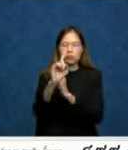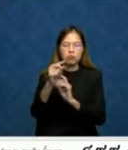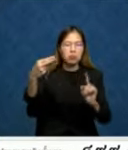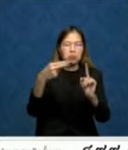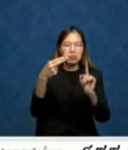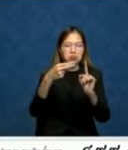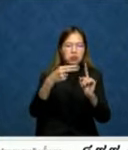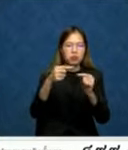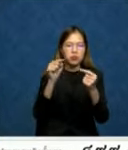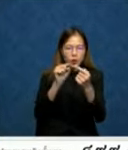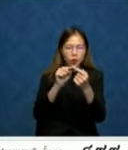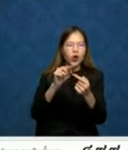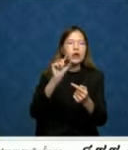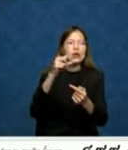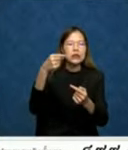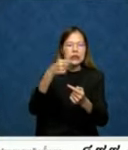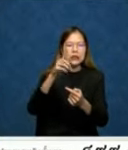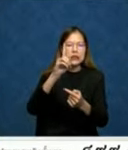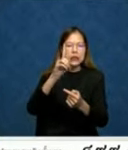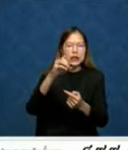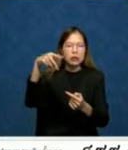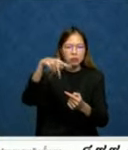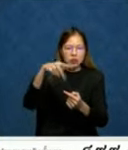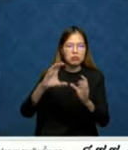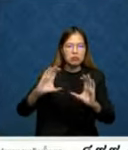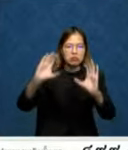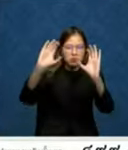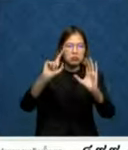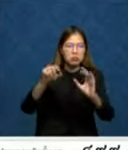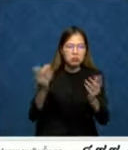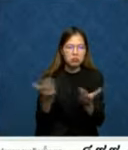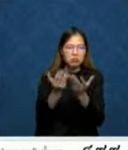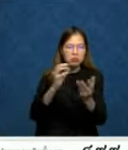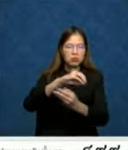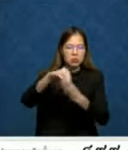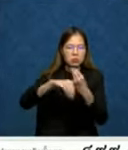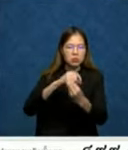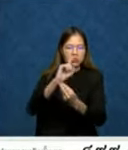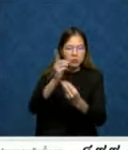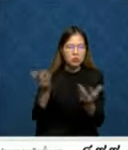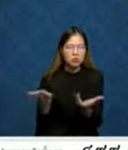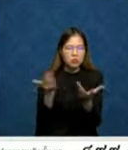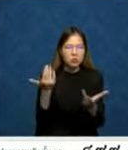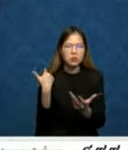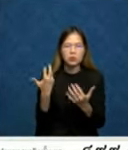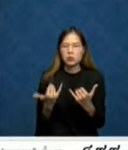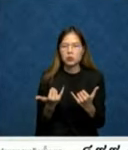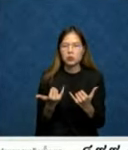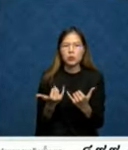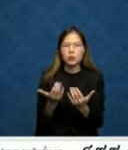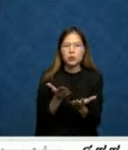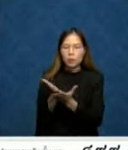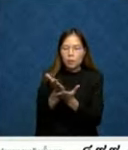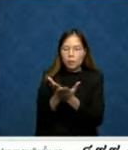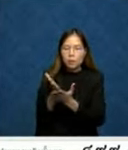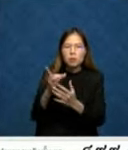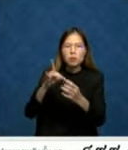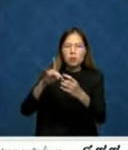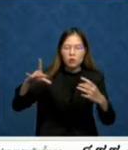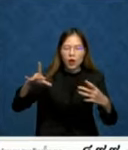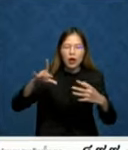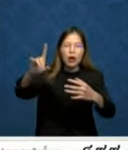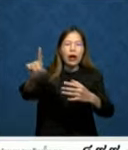ต่อ GDP สำคัญเพราะรัฐบาลพูดเสมอว่าเป้าหมายของโครงการนี้เพื่อกระตุ้นเศรษฐกิจคำถามที่พวกเราในฐานะพรรคฝ่ายค้านหรือกรรมาธิการเสียงข้างน้อย